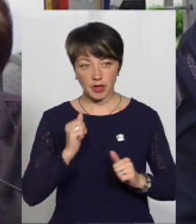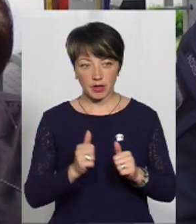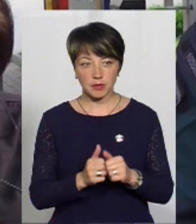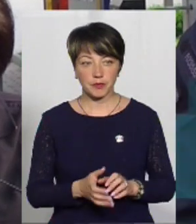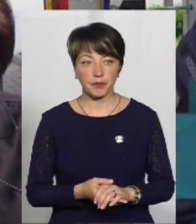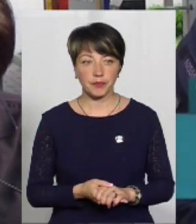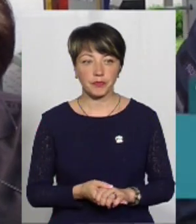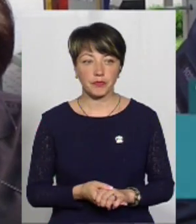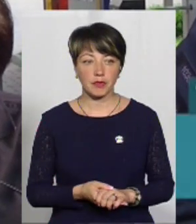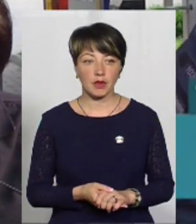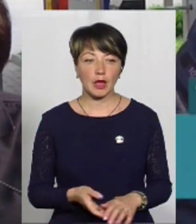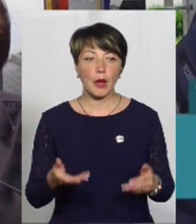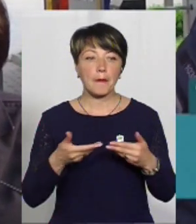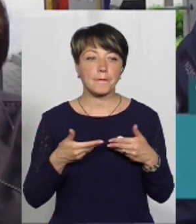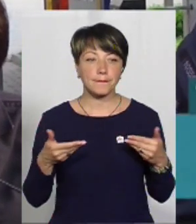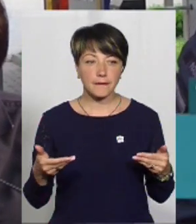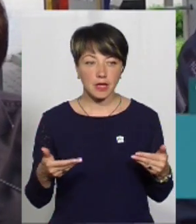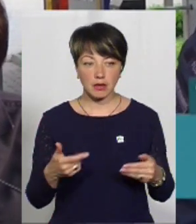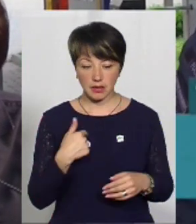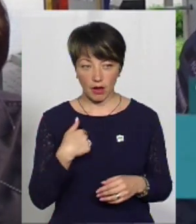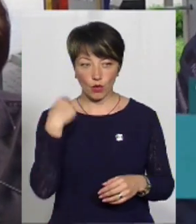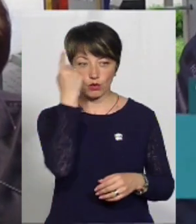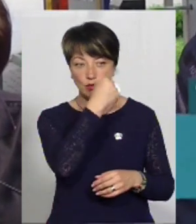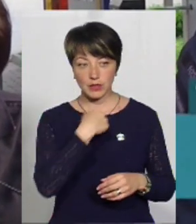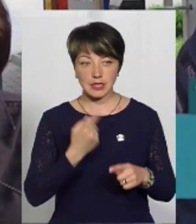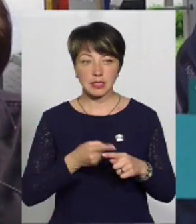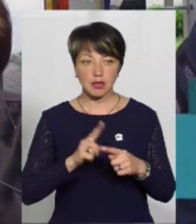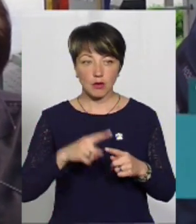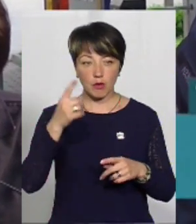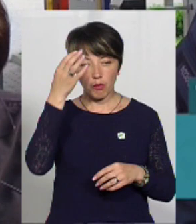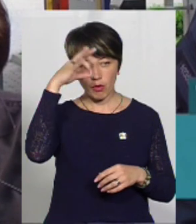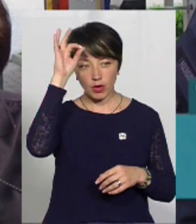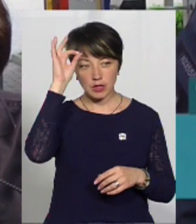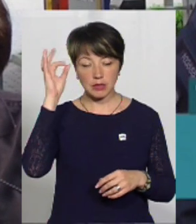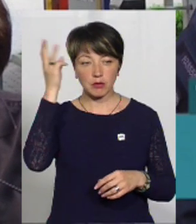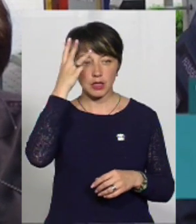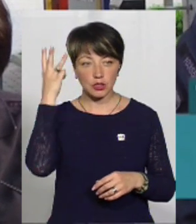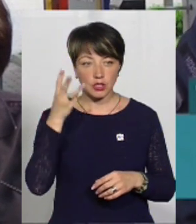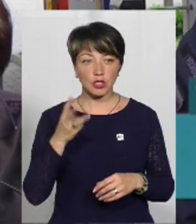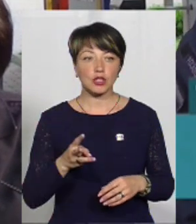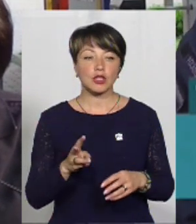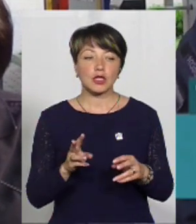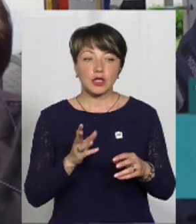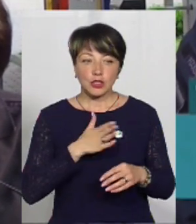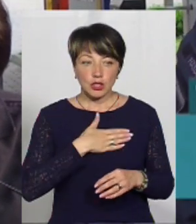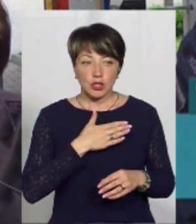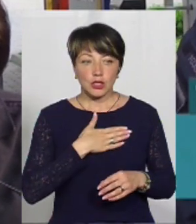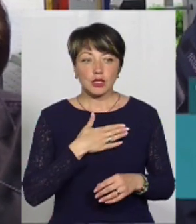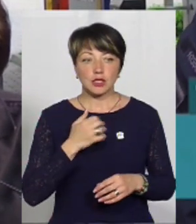Ми в моєму лиці, я особисто цієї поліції Хмельниччини приносимо щирі співчуття